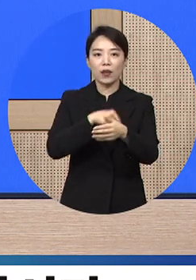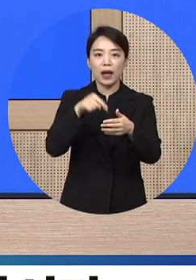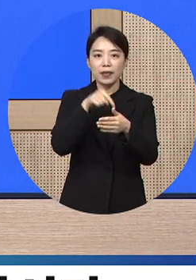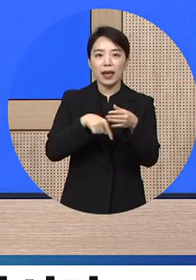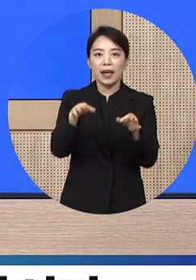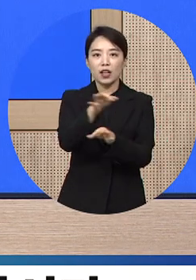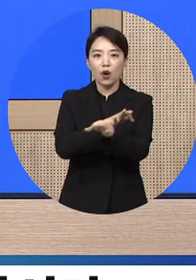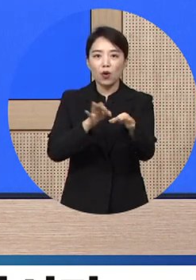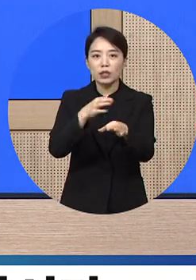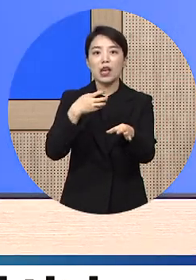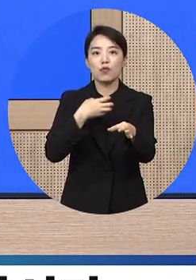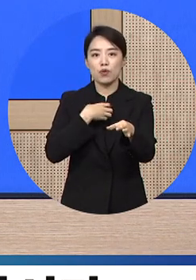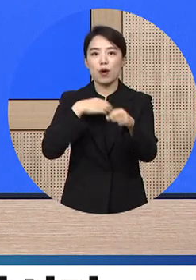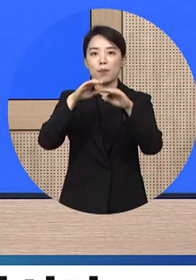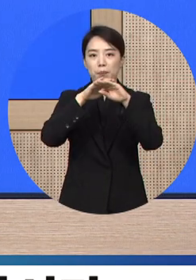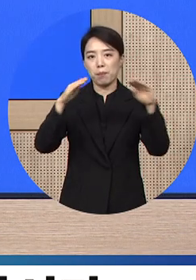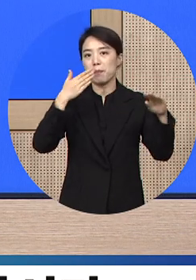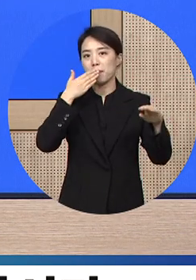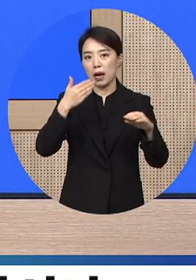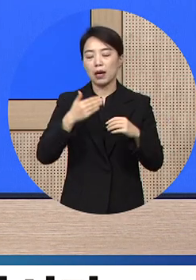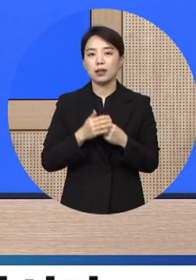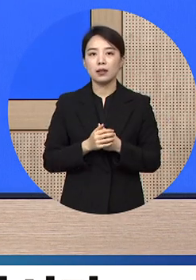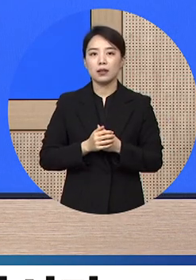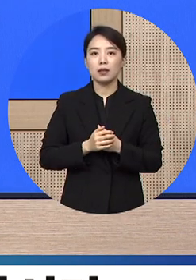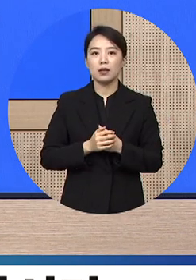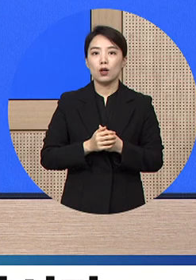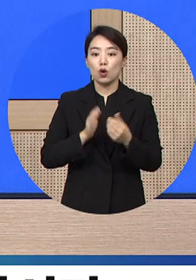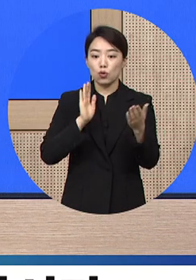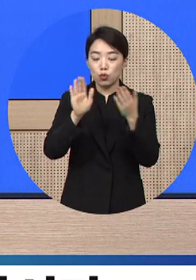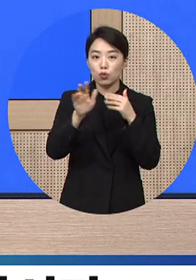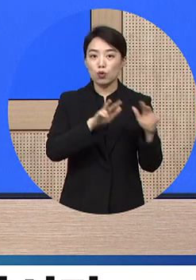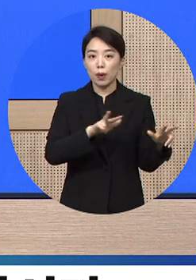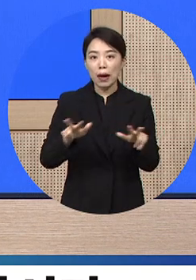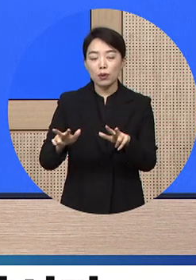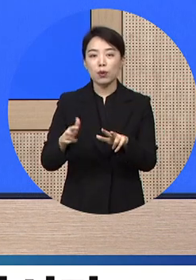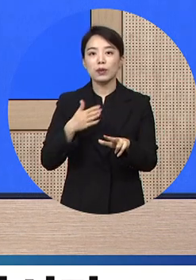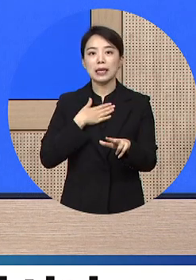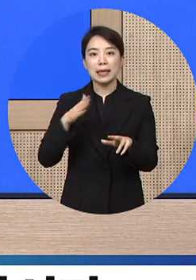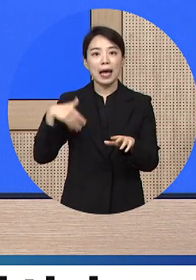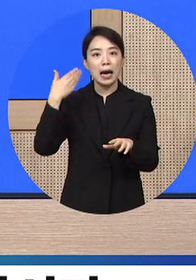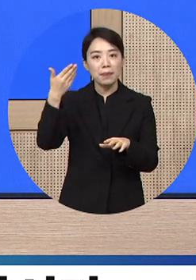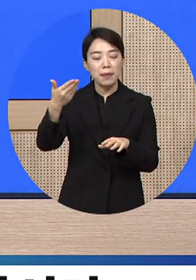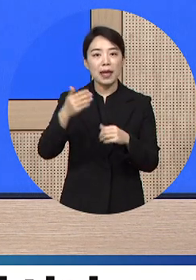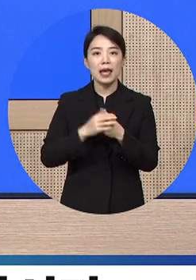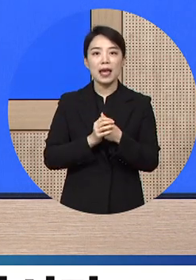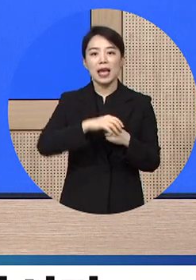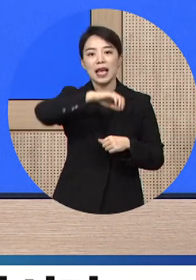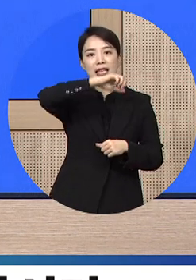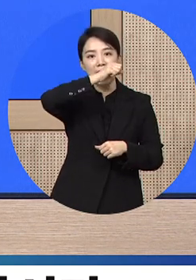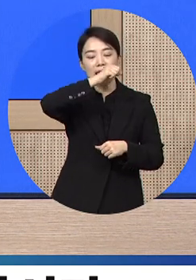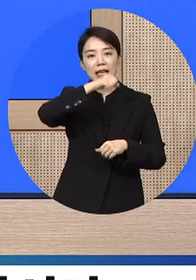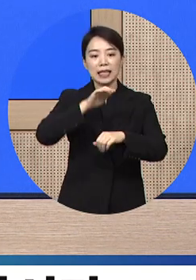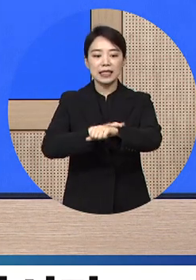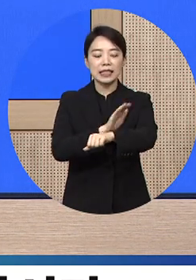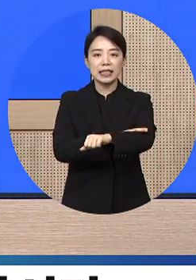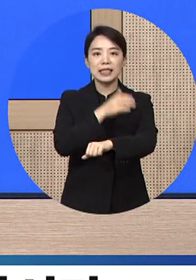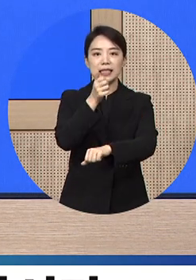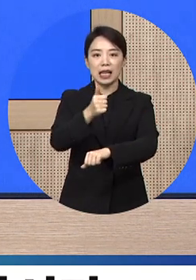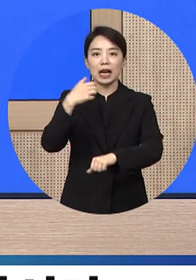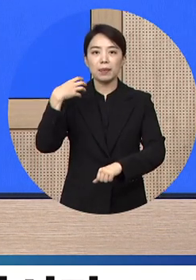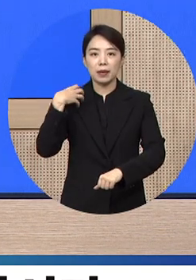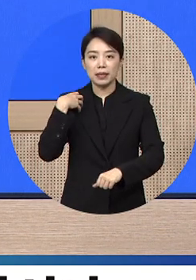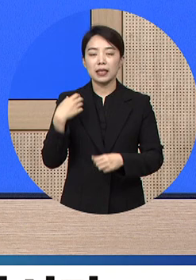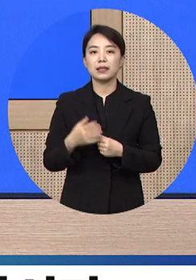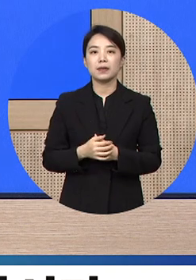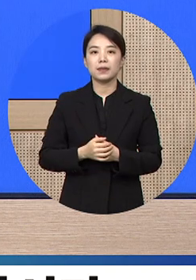극복하는 성과를 거뒀죠. 그러고 바로 제가 그 다음에 예산실장으로 가서는